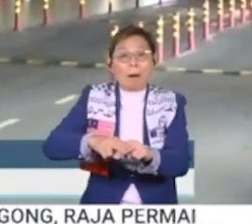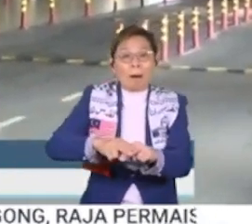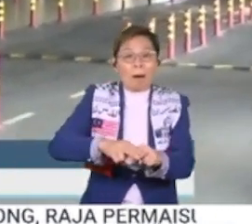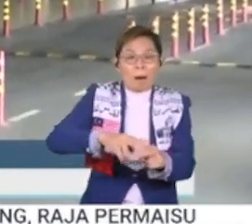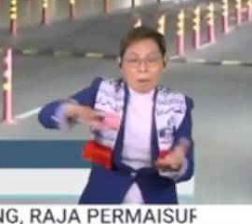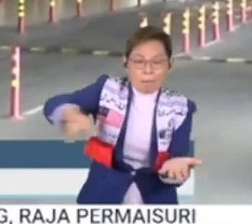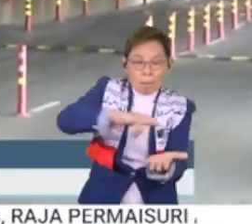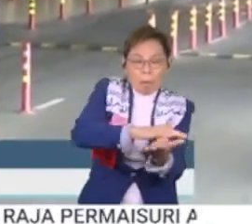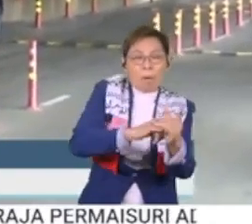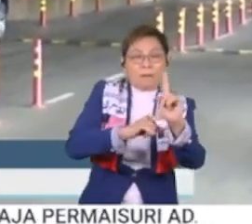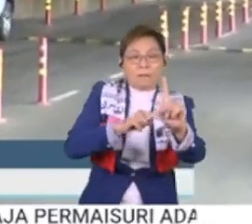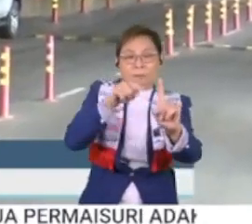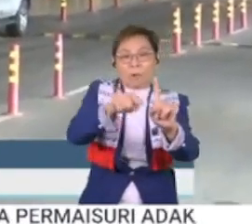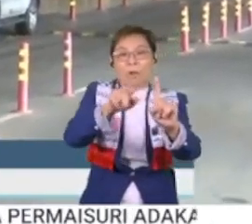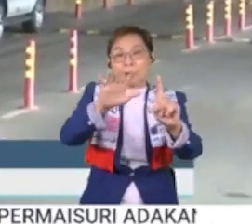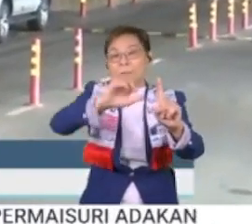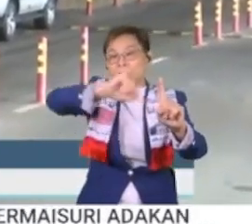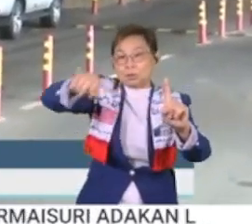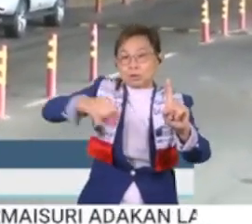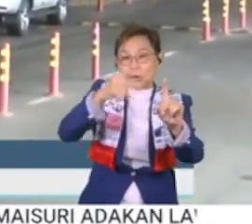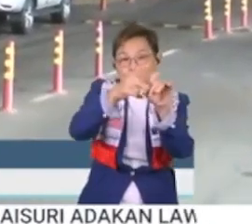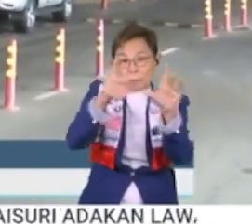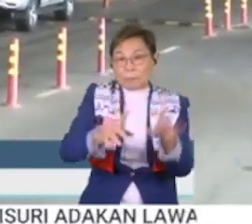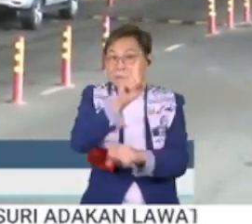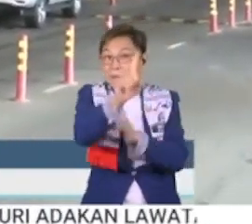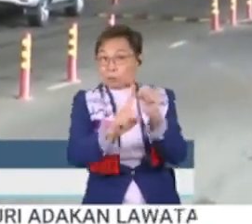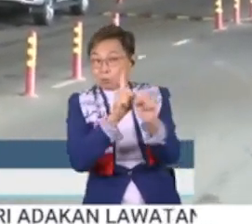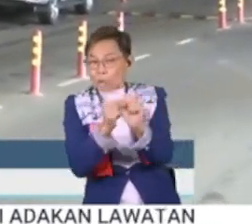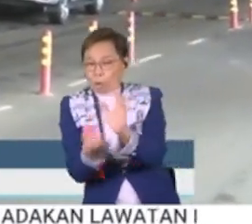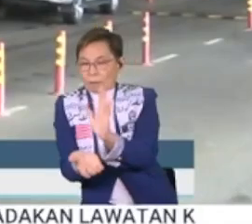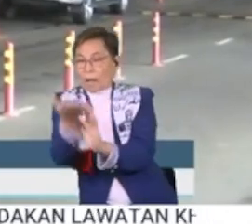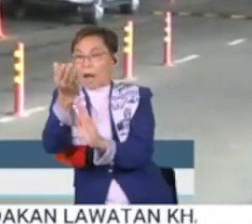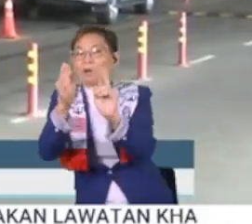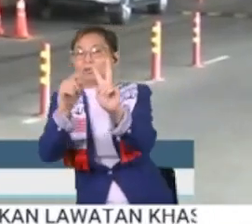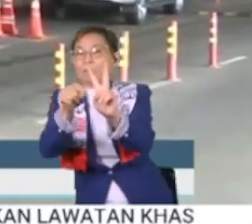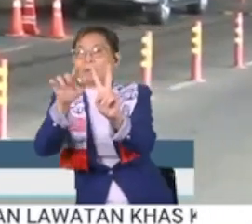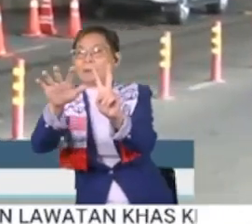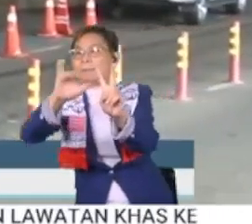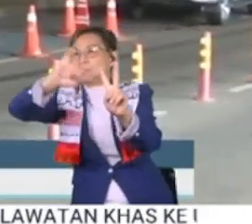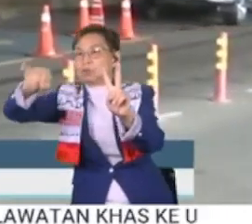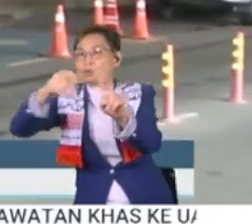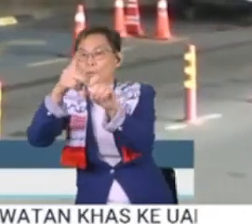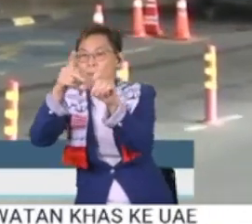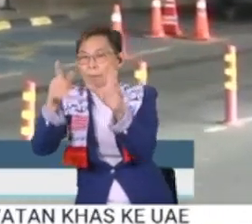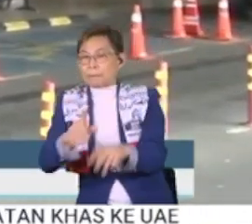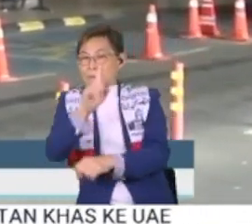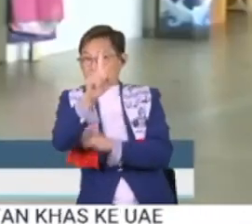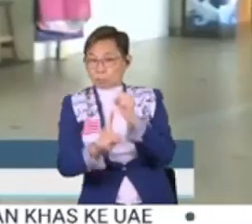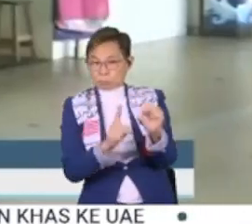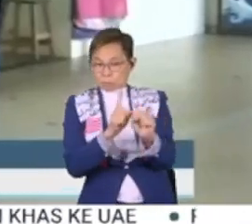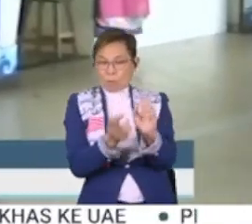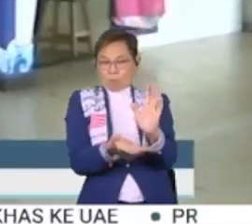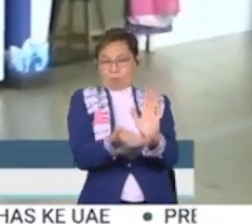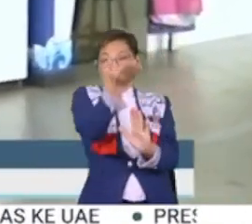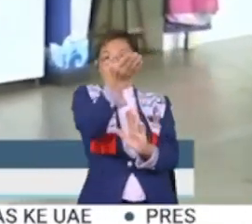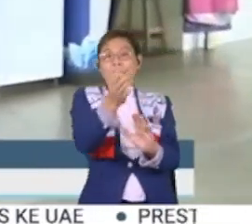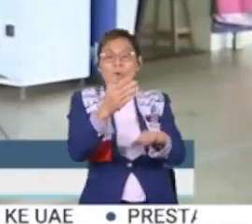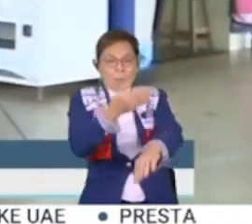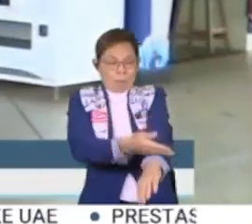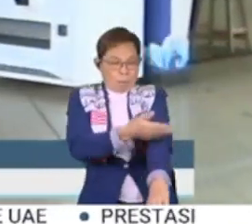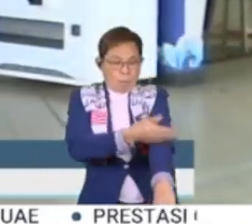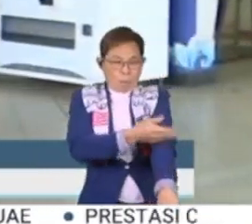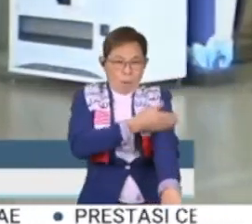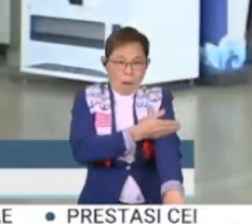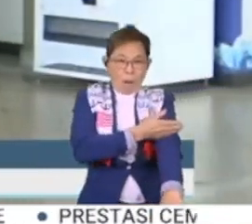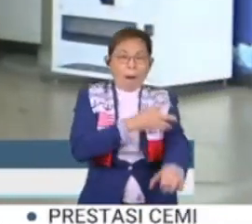daripada 1.5 juta penumpang setahun kepada 2.5 juta penumpang setahun ia bagi menambah baik